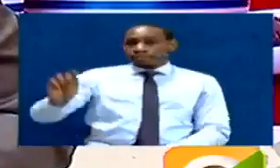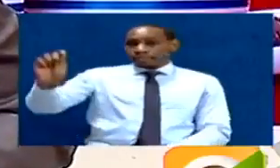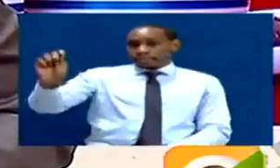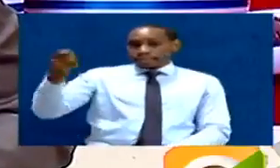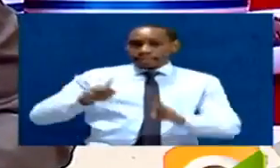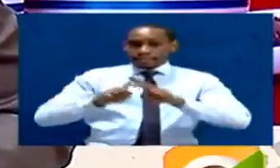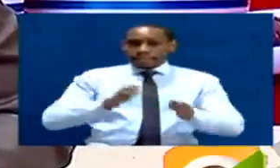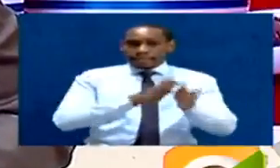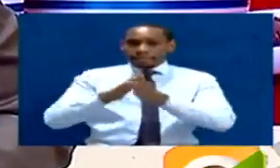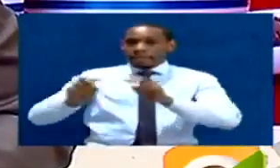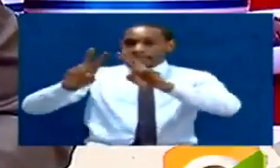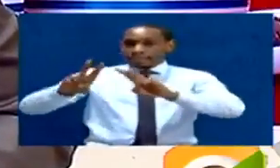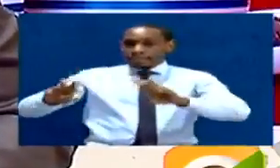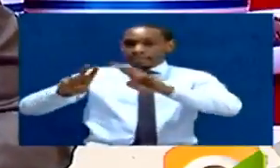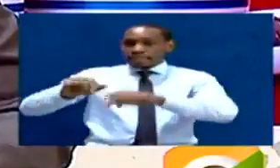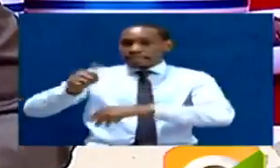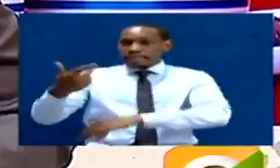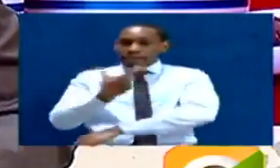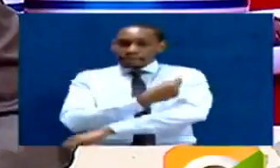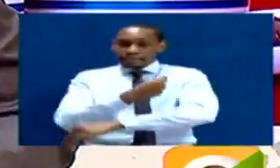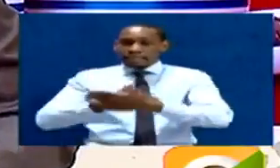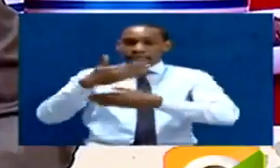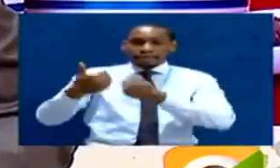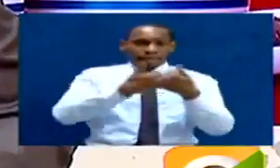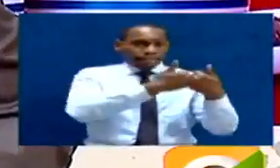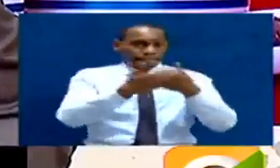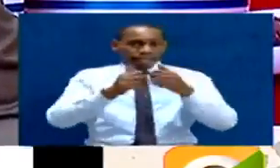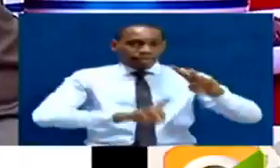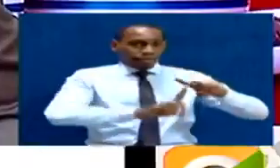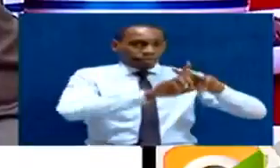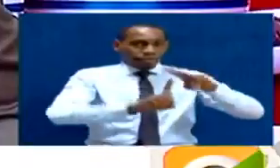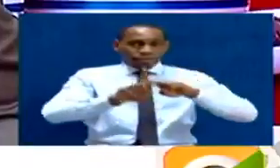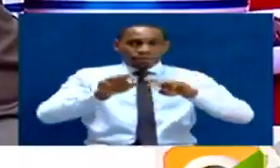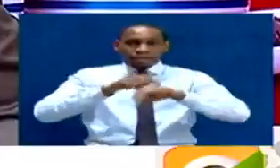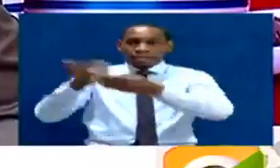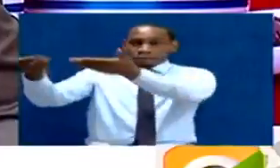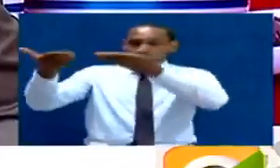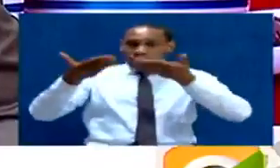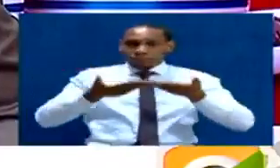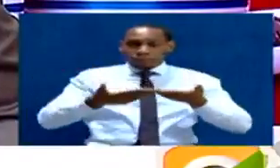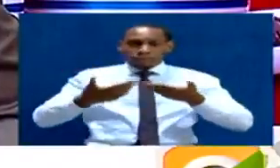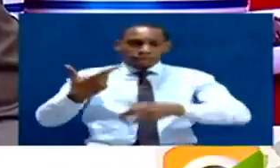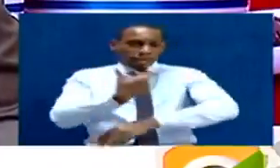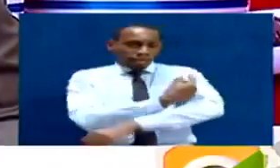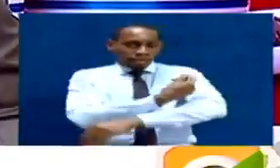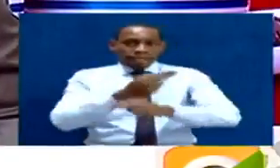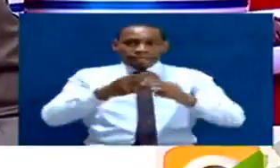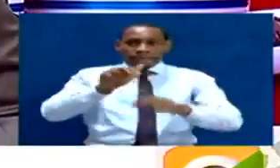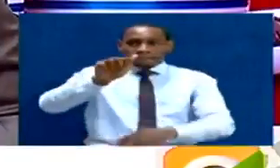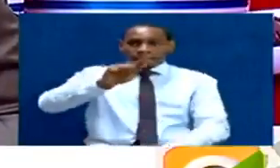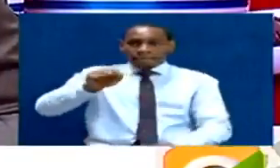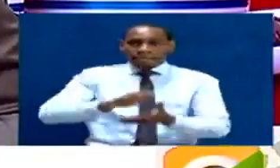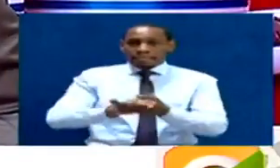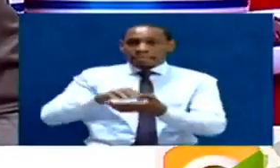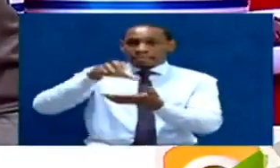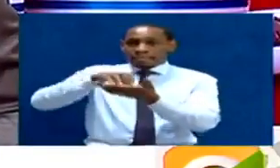Kenya imeanza harakati za kutafuta chanjo mbadala kufuatia changamoto zilizoibuka katika usafirishaji wa chanjo ya AstraZeneca.